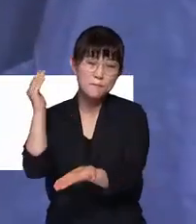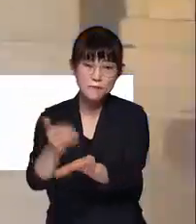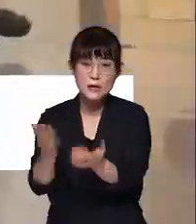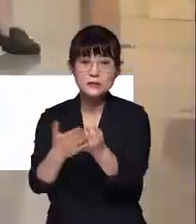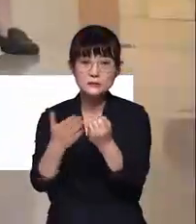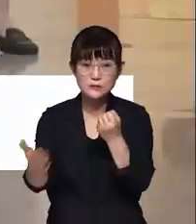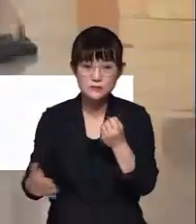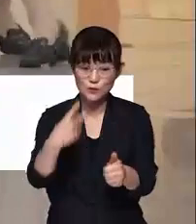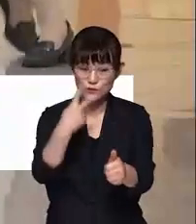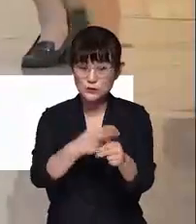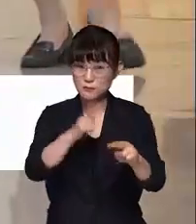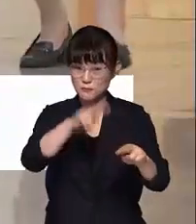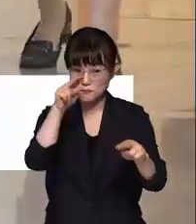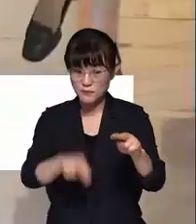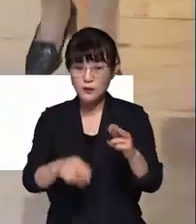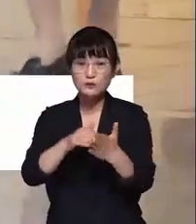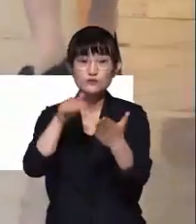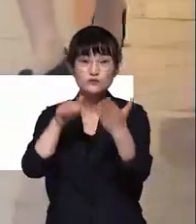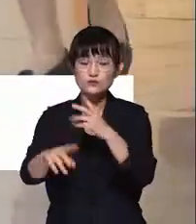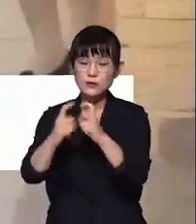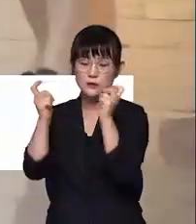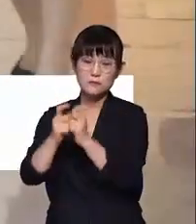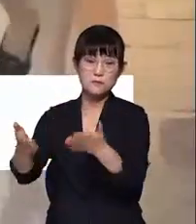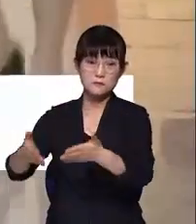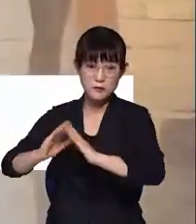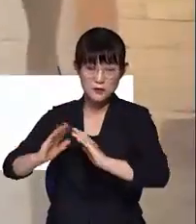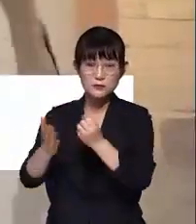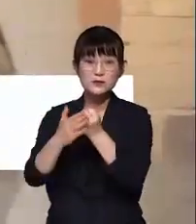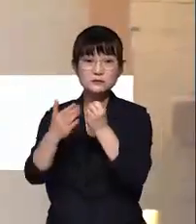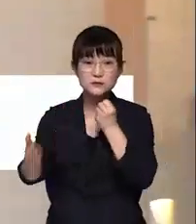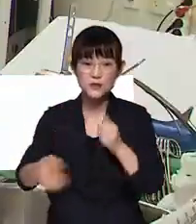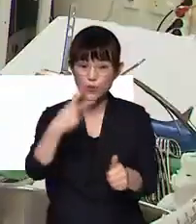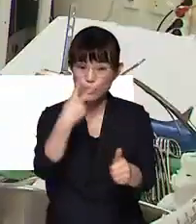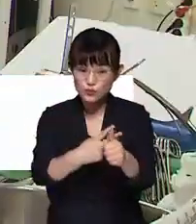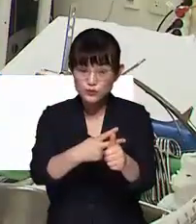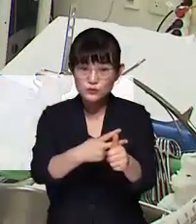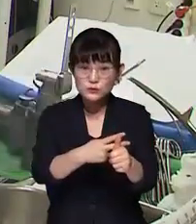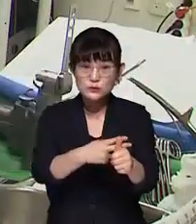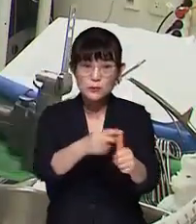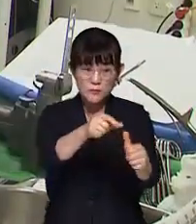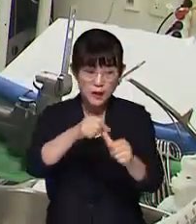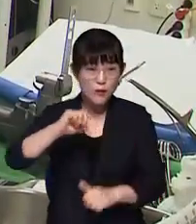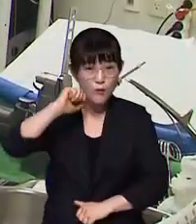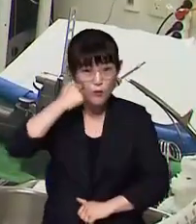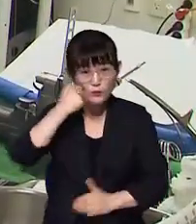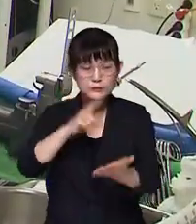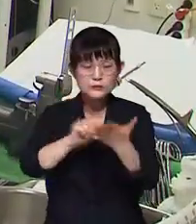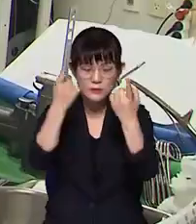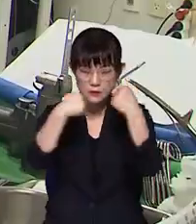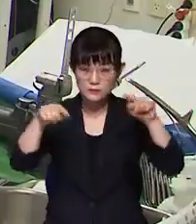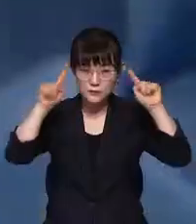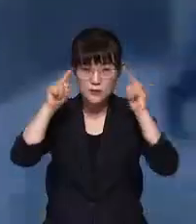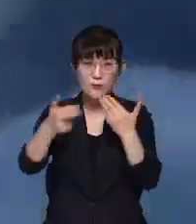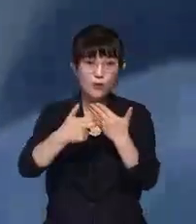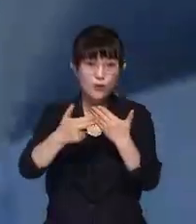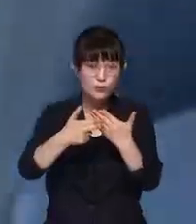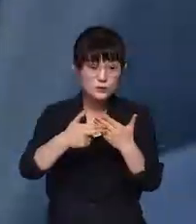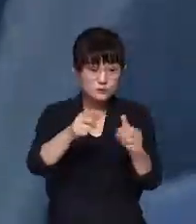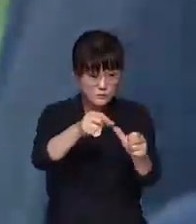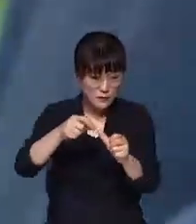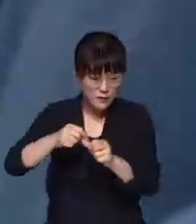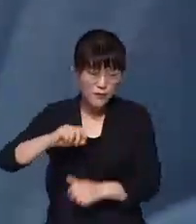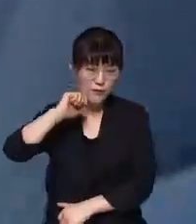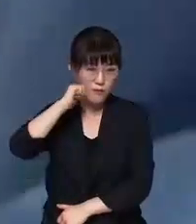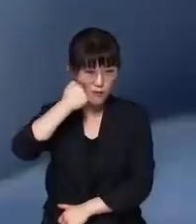전임 교수들이 사직한 후 개원하는 사례가 늘면서 특히 교수 채용이 어려운 지방대병원의 구인난이 심각한 상황이라고